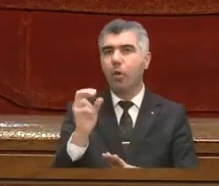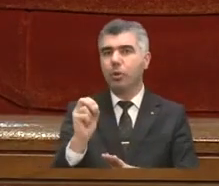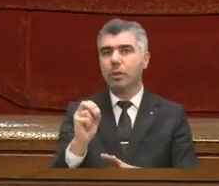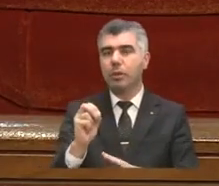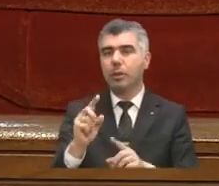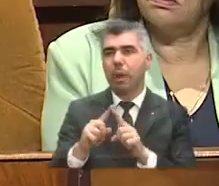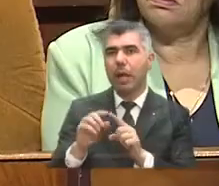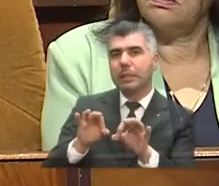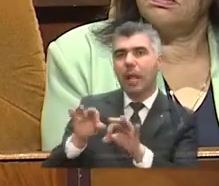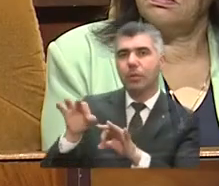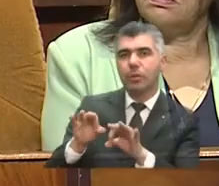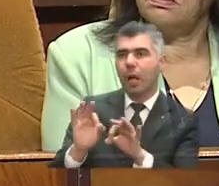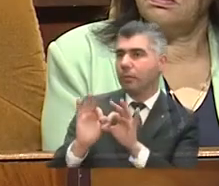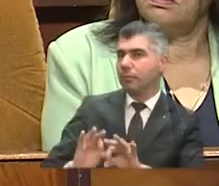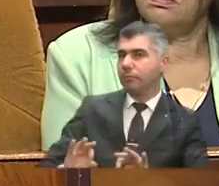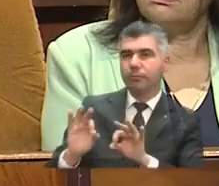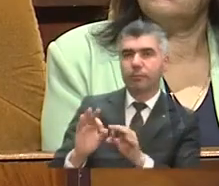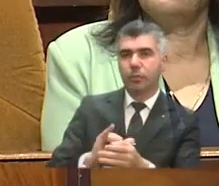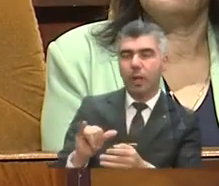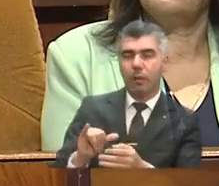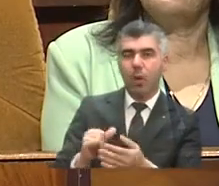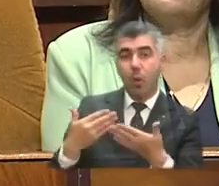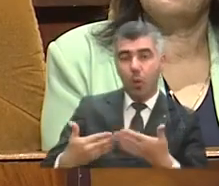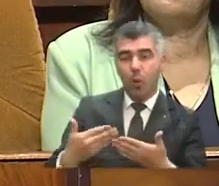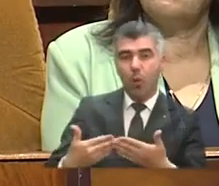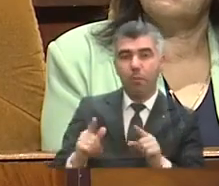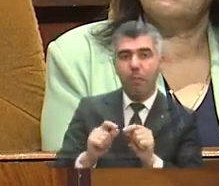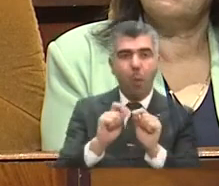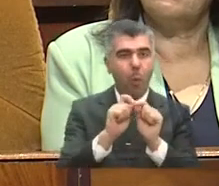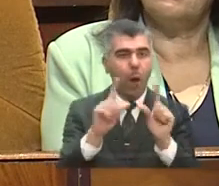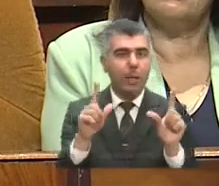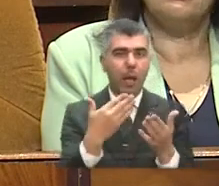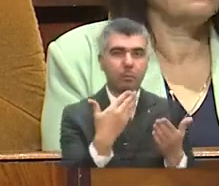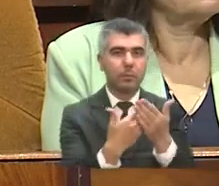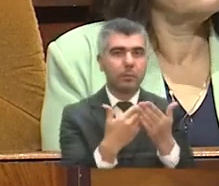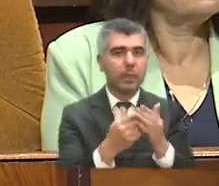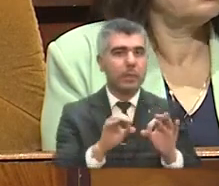ما دار فيها حتى شي حاجه. يعني بغينا اليوم رؤيه استراتيجيه واضحه في هذا الموضوع.